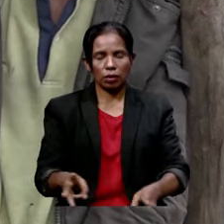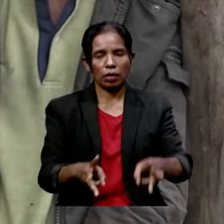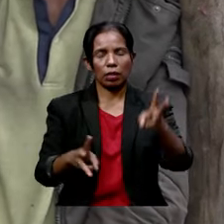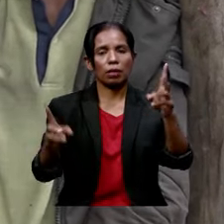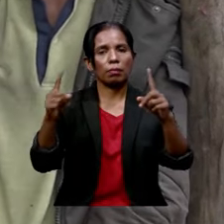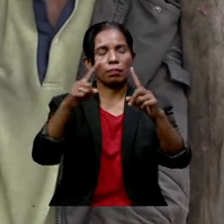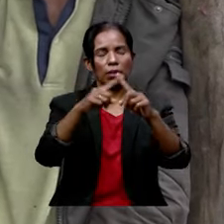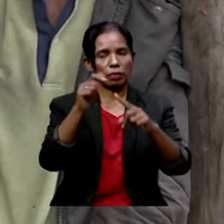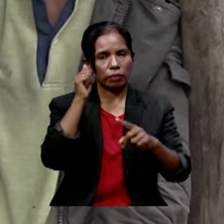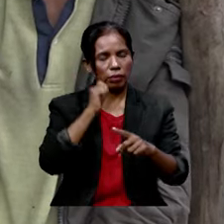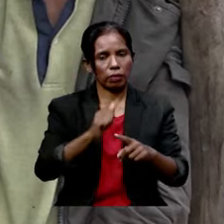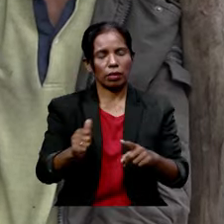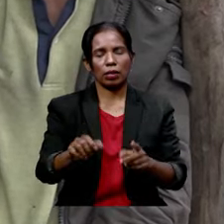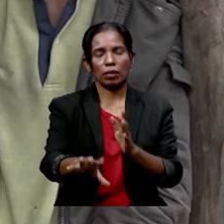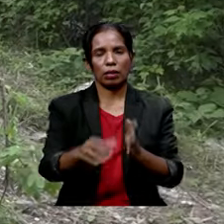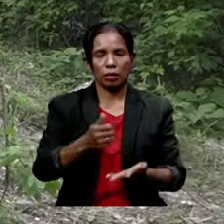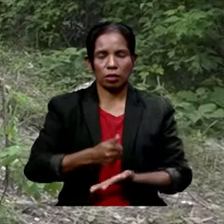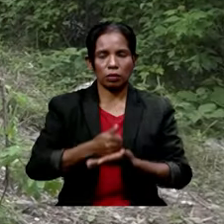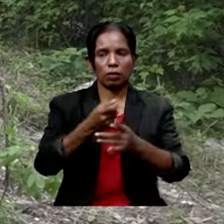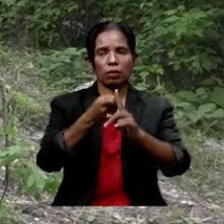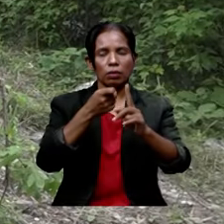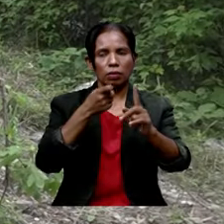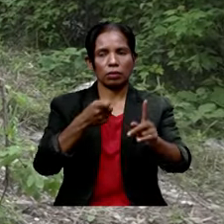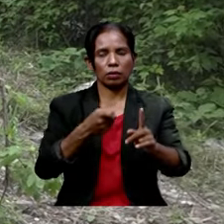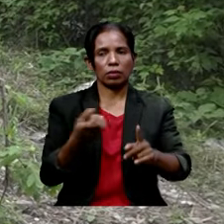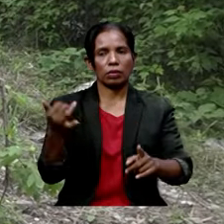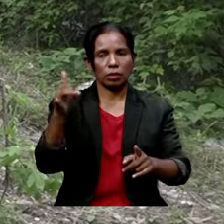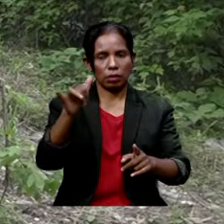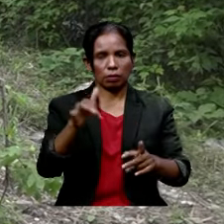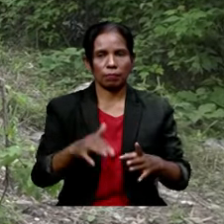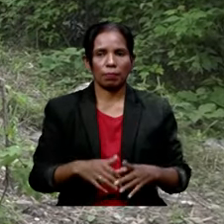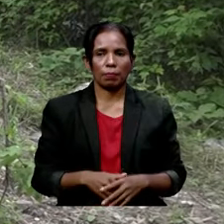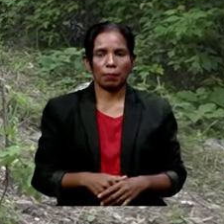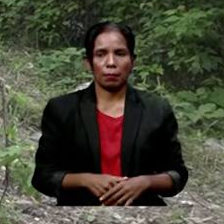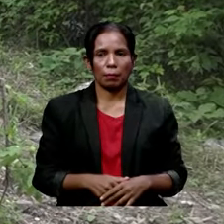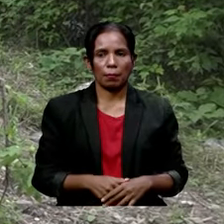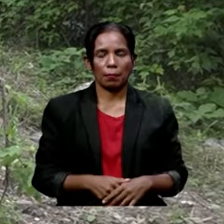Florinda atu berhetan asistensia ruma husi parte relevante.